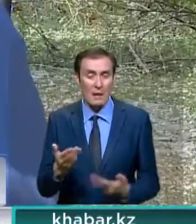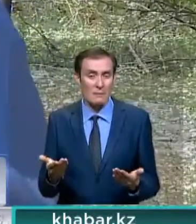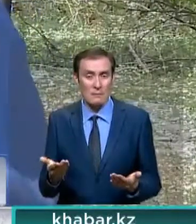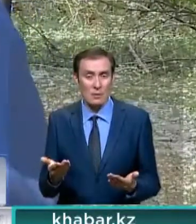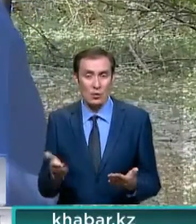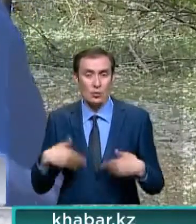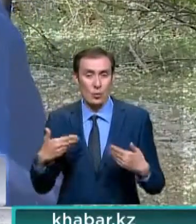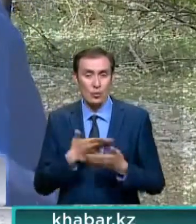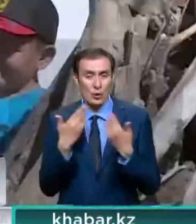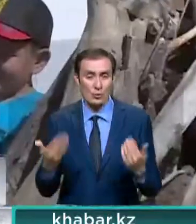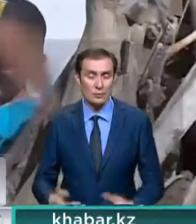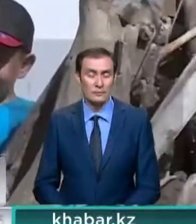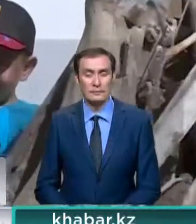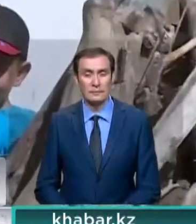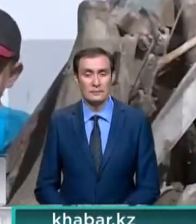Толка нету.